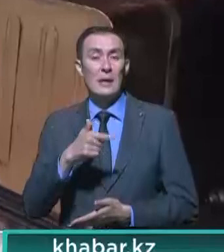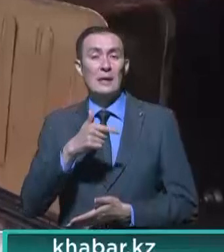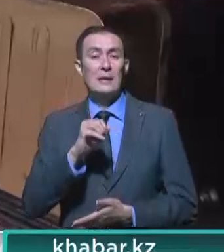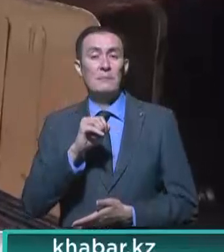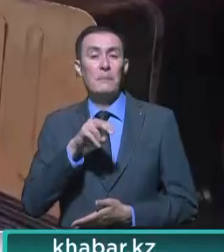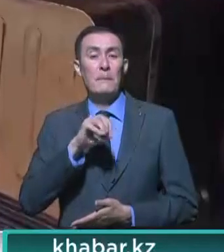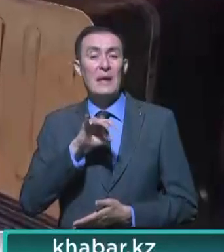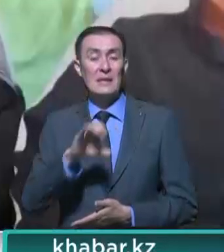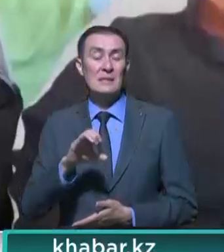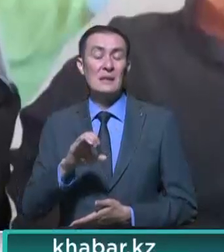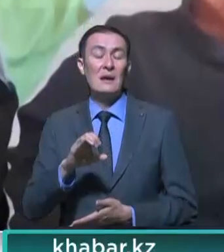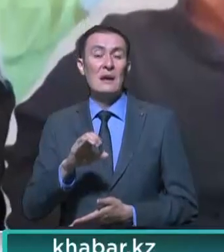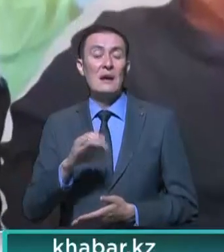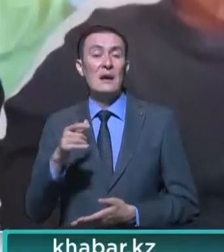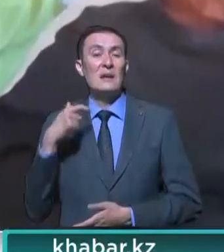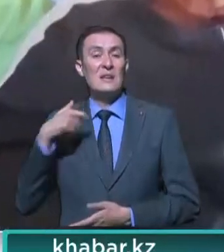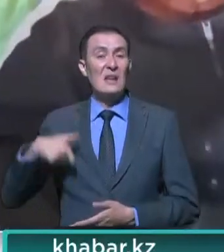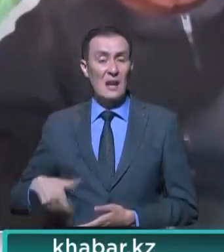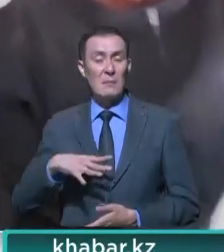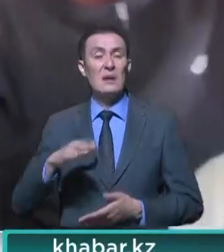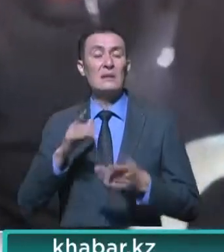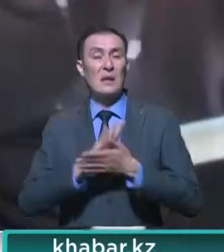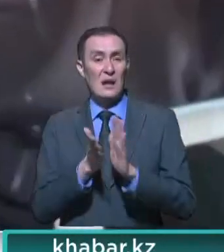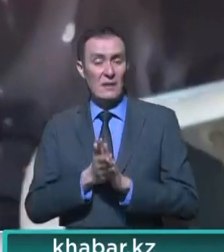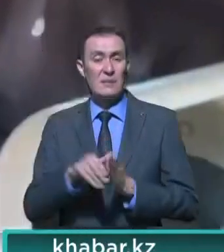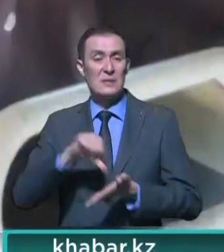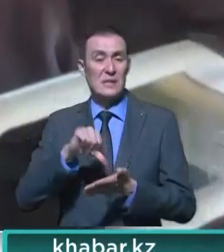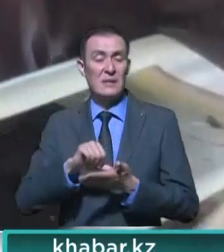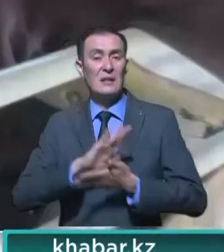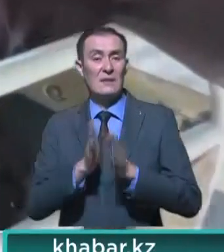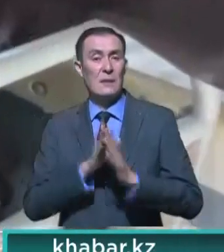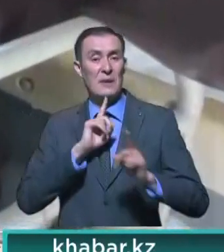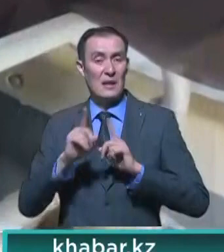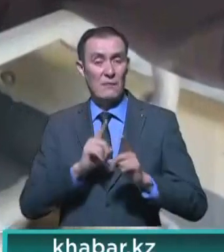Пертеса, суданские воюющие генералы согласились направить своих представителей на